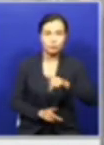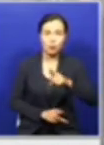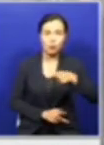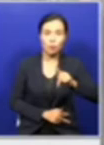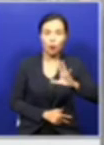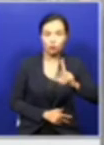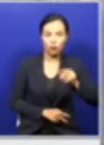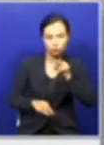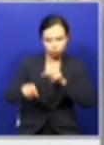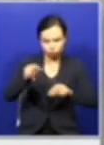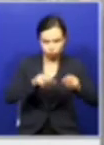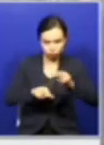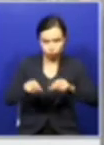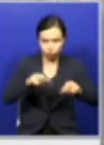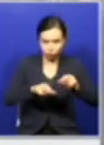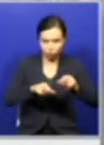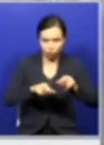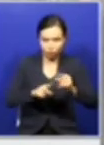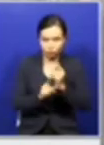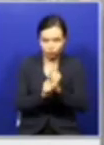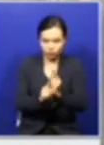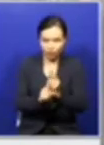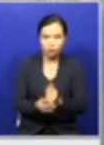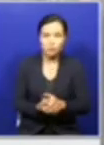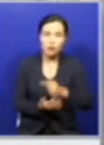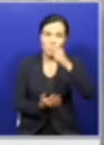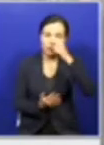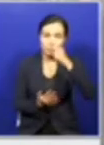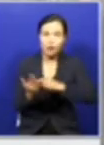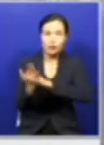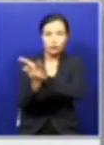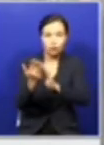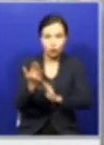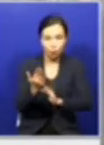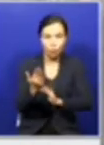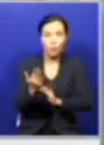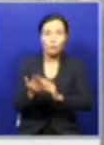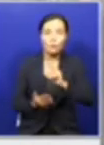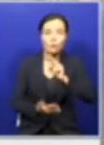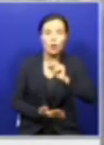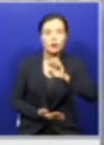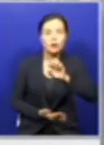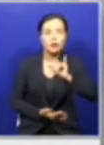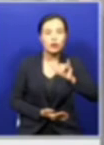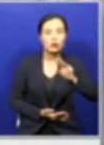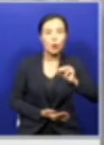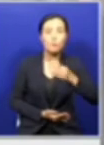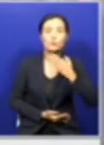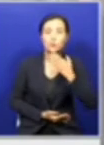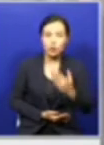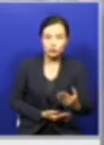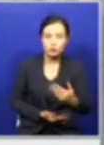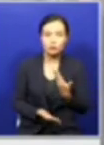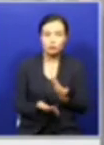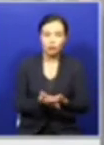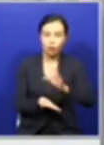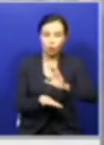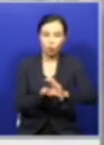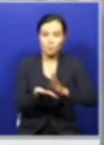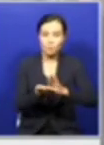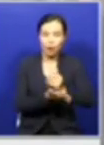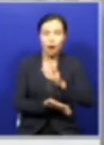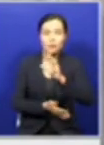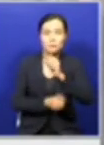ไปติดตามตรวจสอบโครงการไทยนิยมยั่งยืนนะครับที่อนุมัติงบประมาณในปี